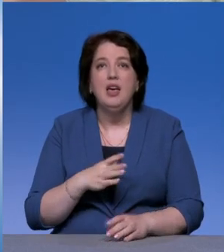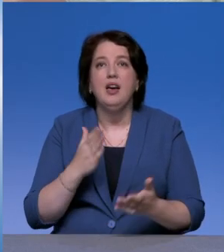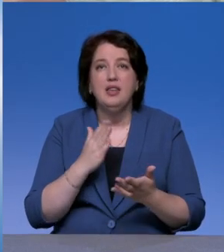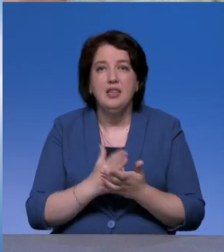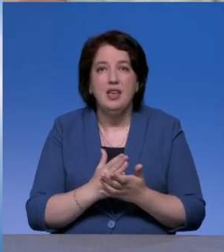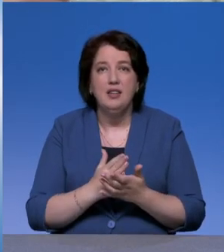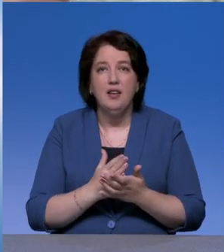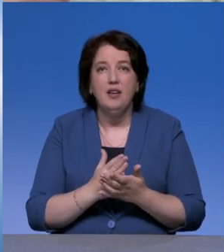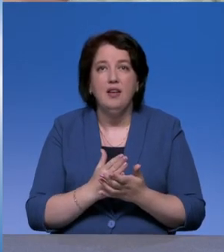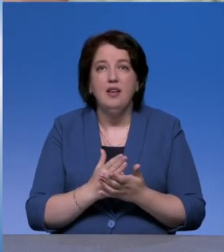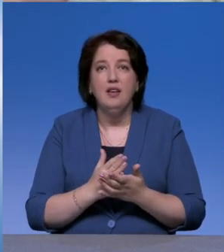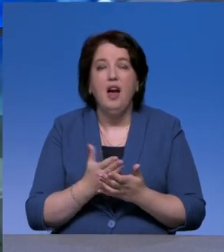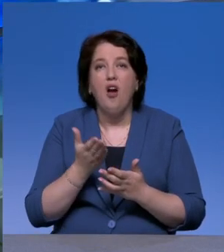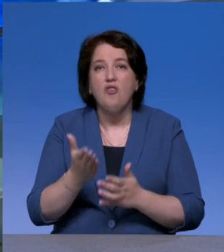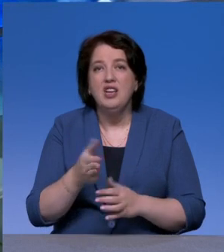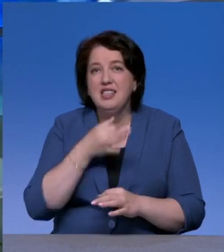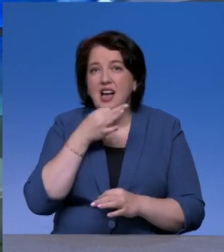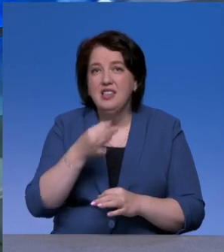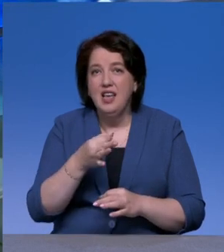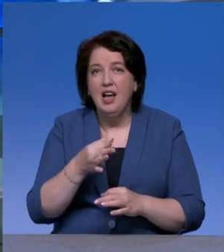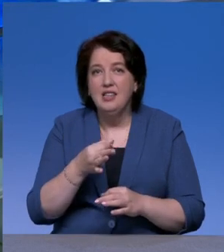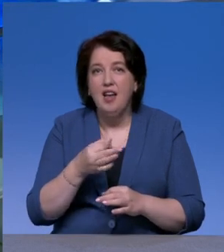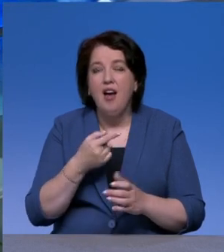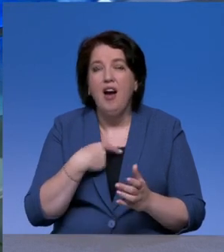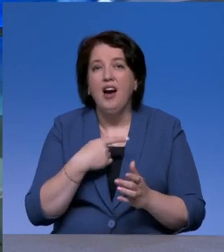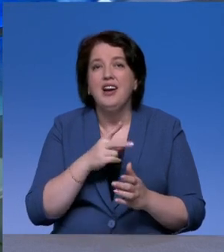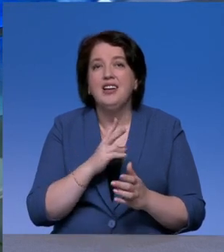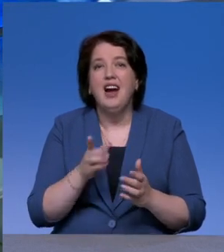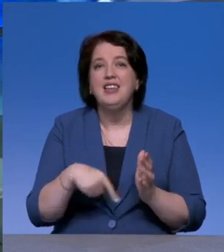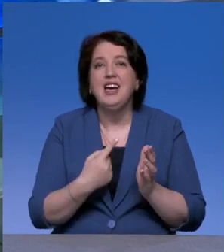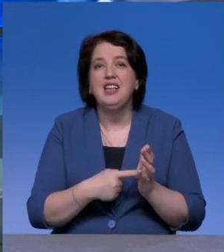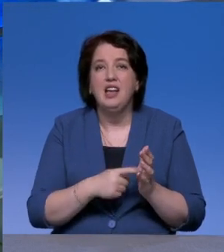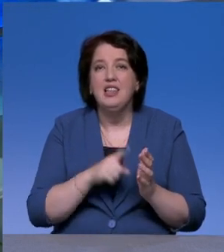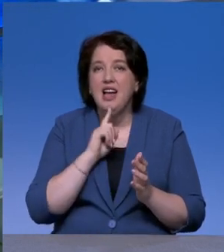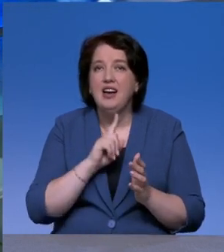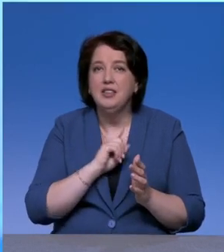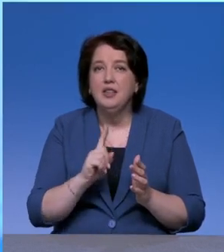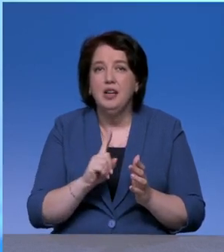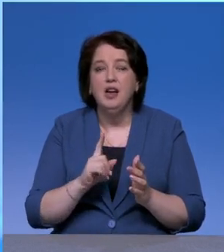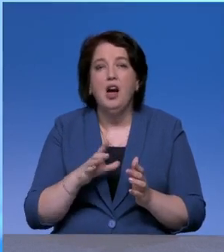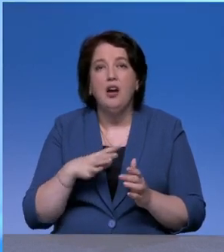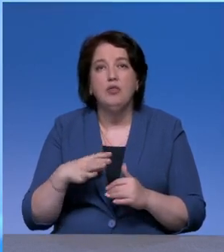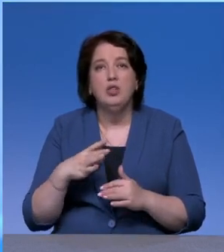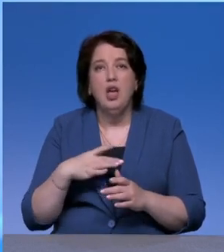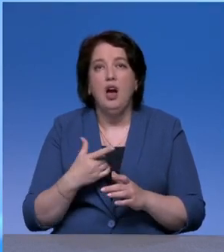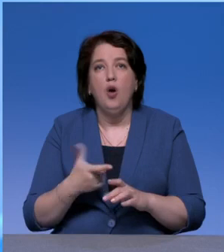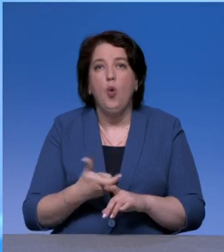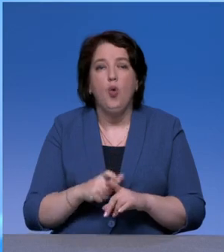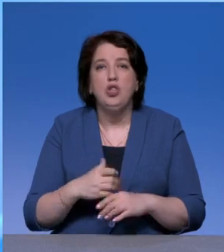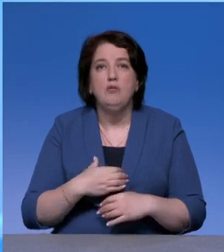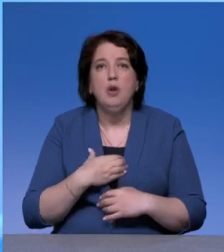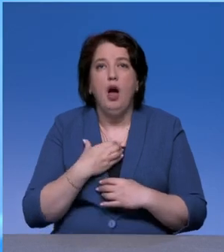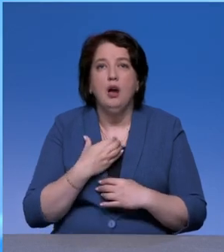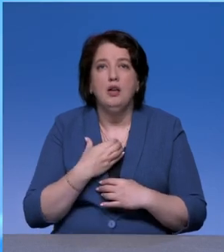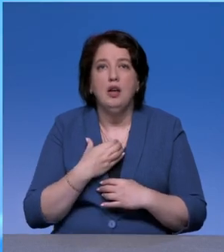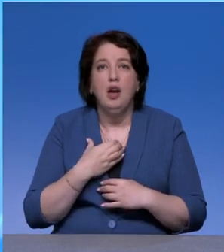Петр, простите, что перебиваю. Вы назвали отличников, а я тогда двоечников назову. Вот я, честно, вжималась просто в сиденье пассажирское